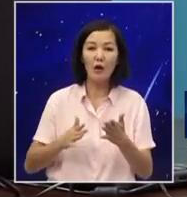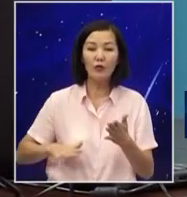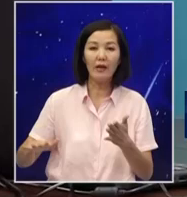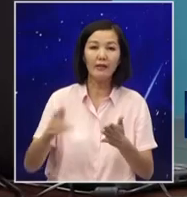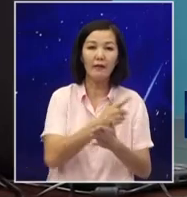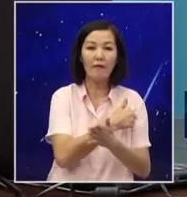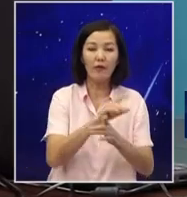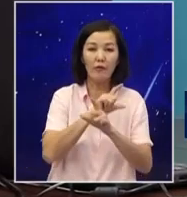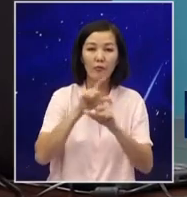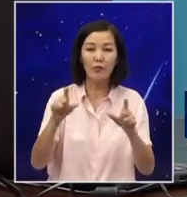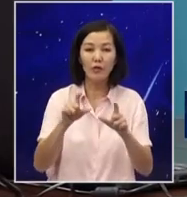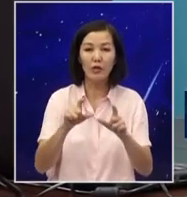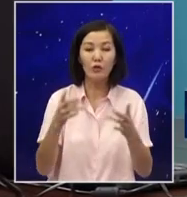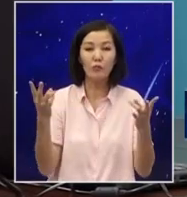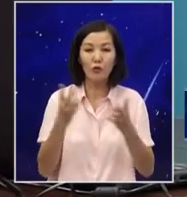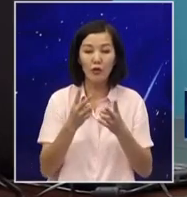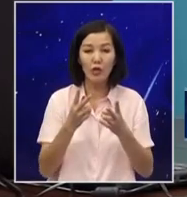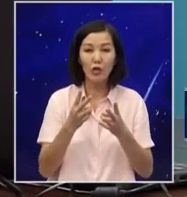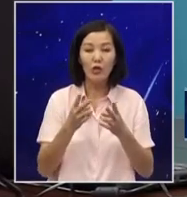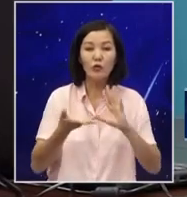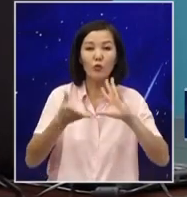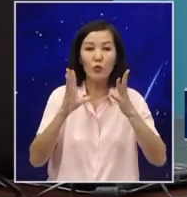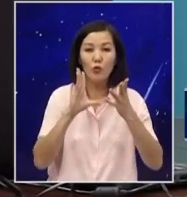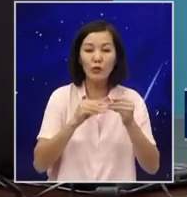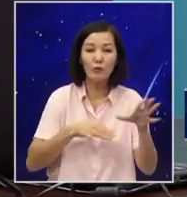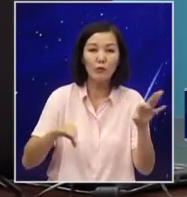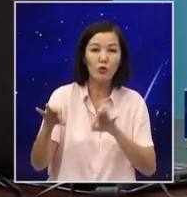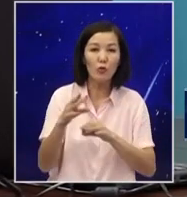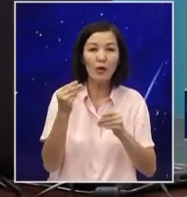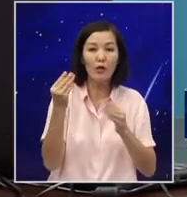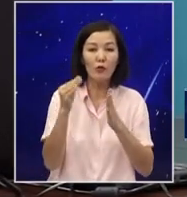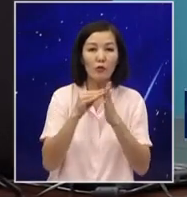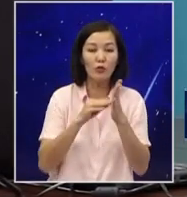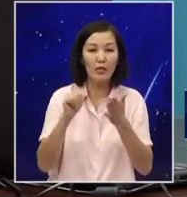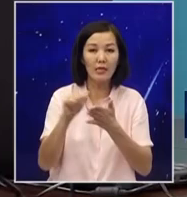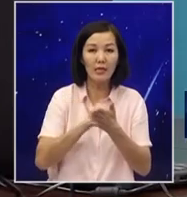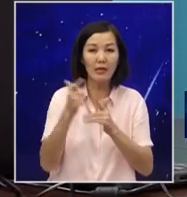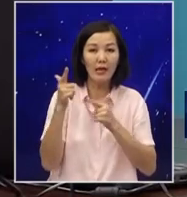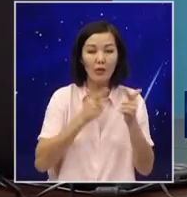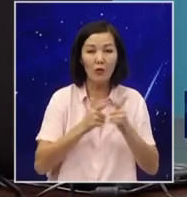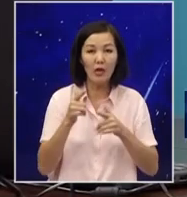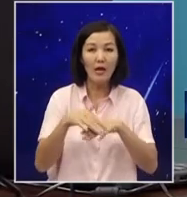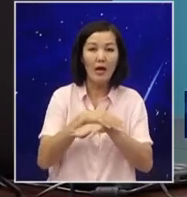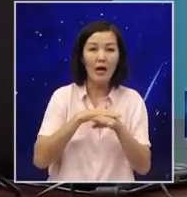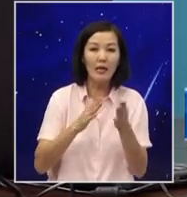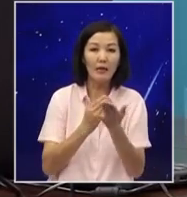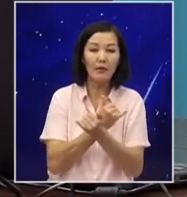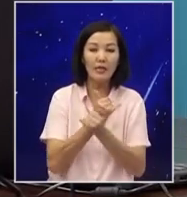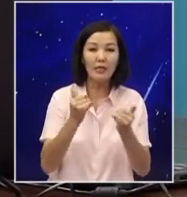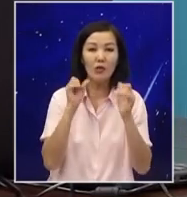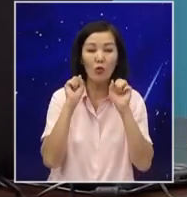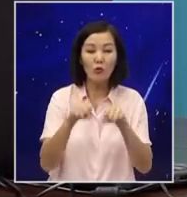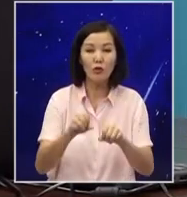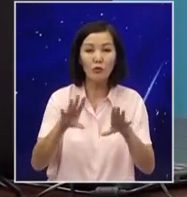фельдшерлік, акушерлік пунктке мұқтаж. Соны есептеп, жобалық сметалық құжатын дайындаңыздар. Халыққа медициналық қызмет қолжетімді болуы